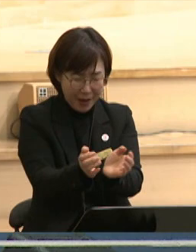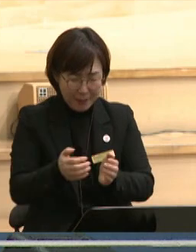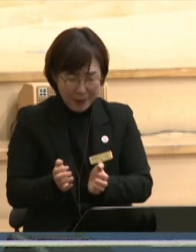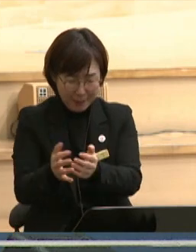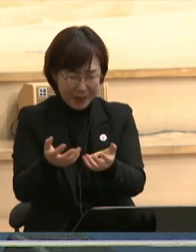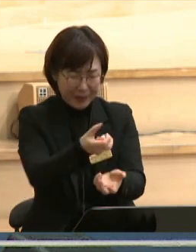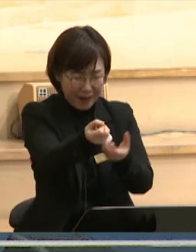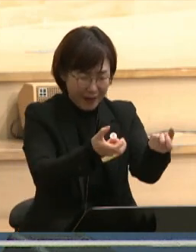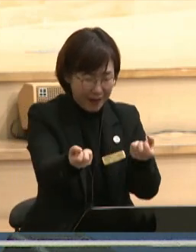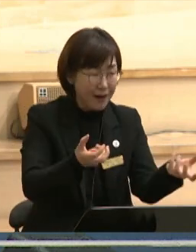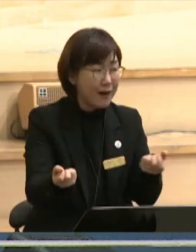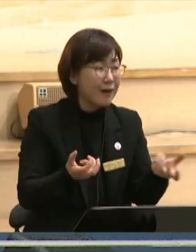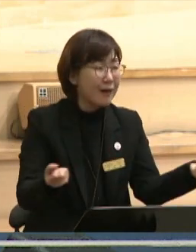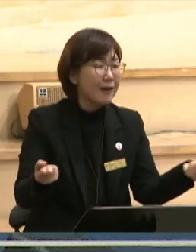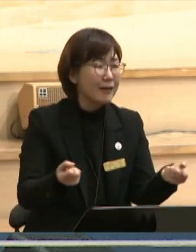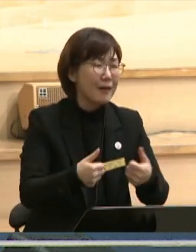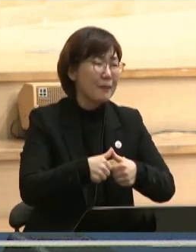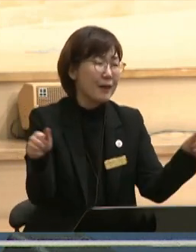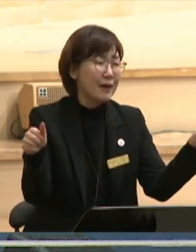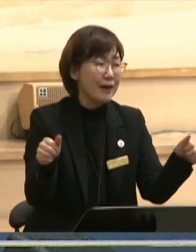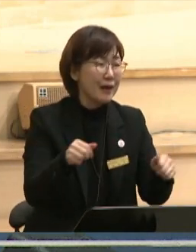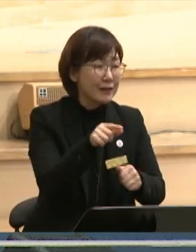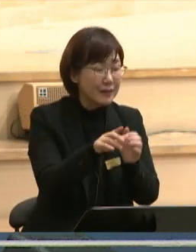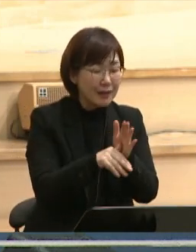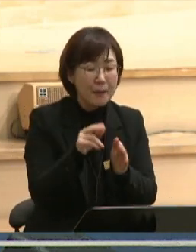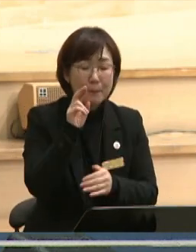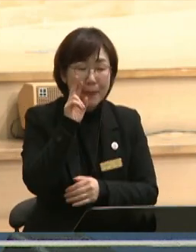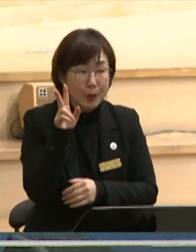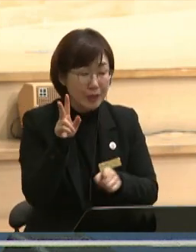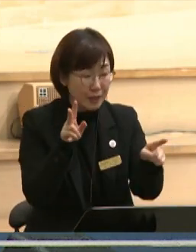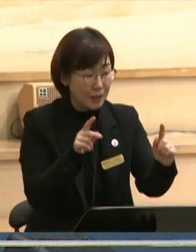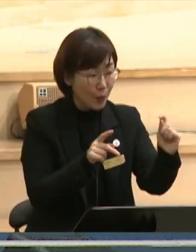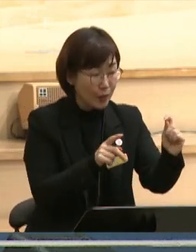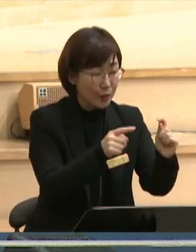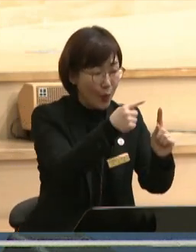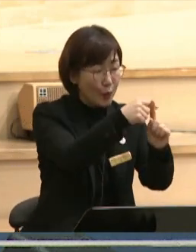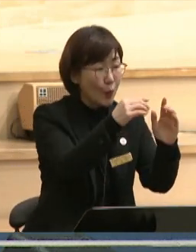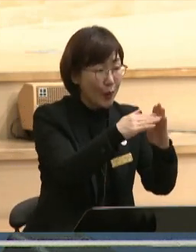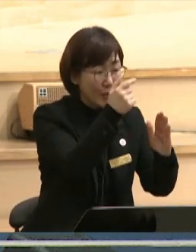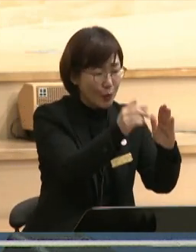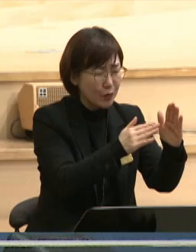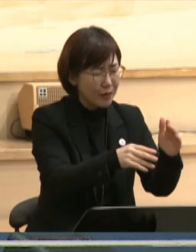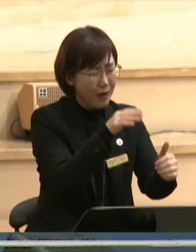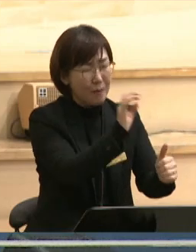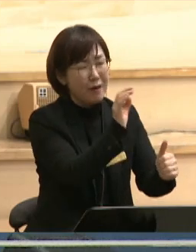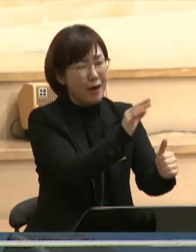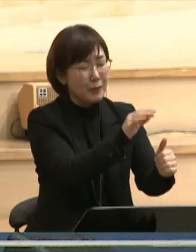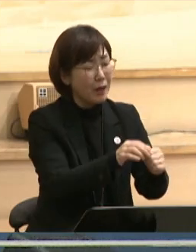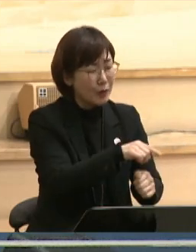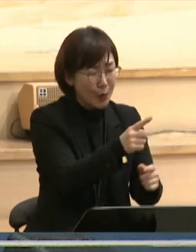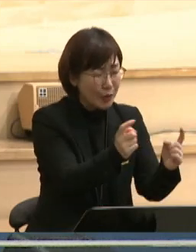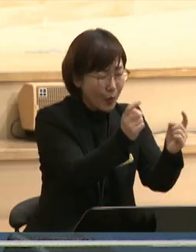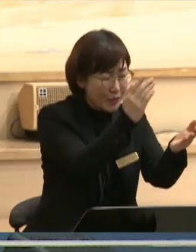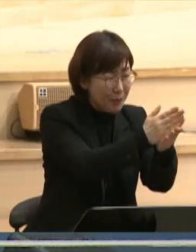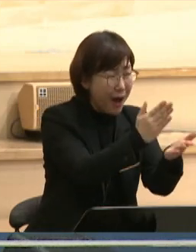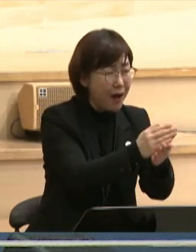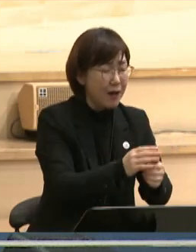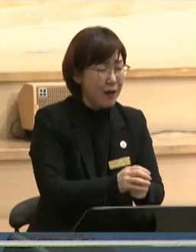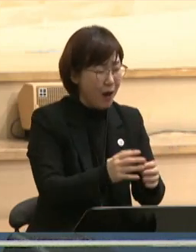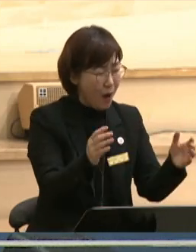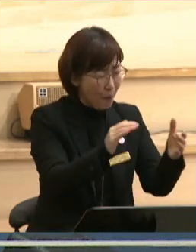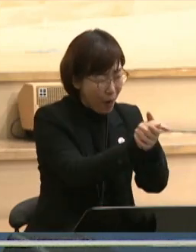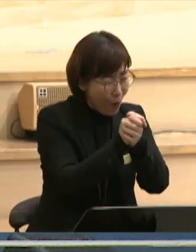분열되어지고 갈라집니다 이때 바울이 고린도교회 성도들에게 책망을 하는데 너희들 왜 싸우냐 화해해라 이렇게 이야기하지